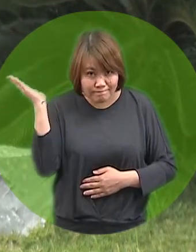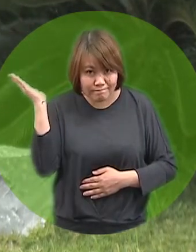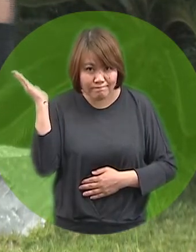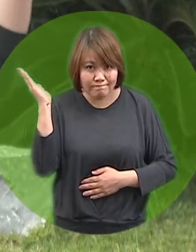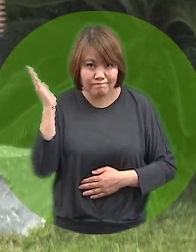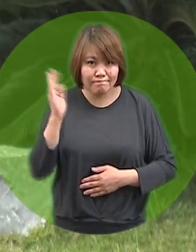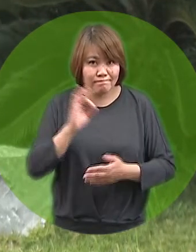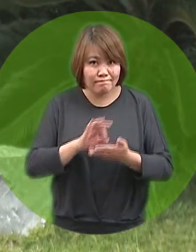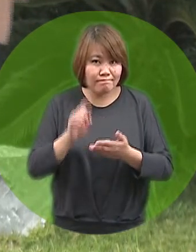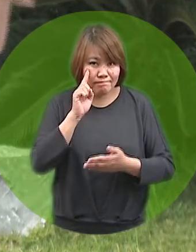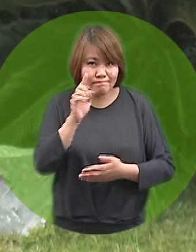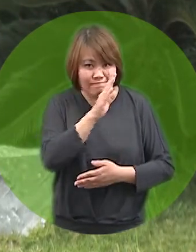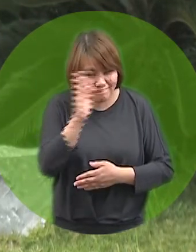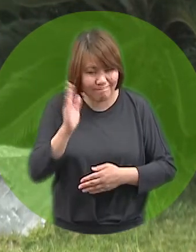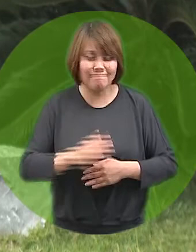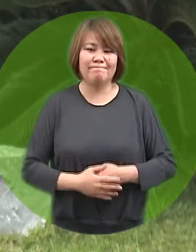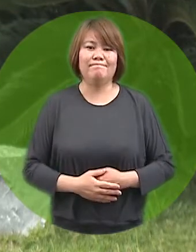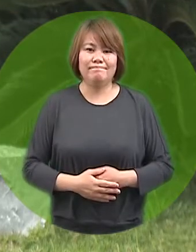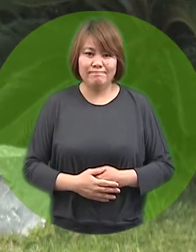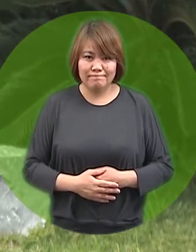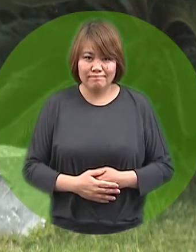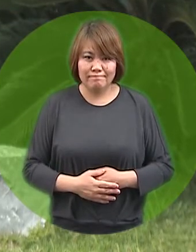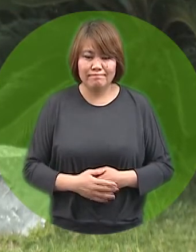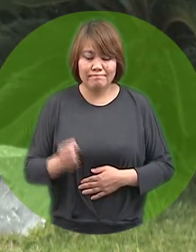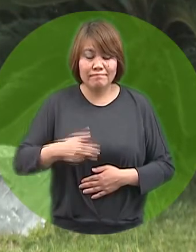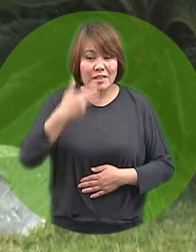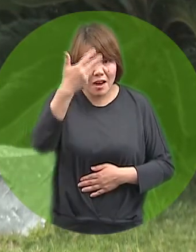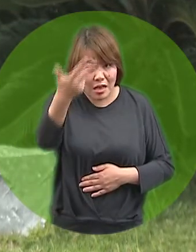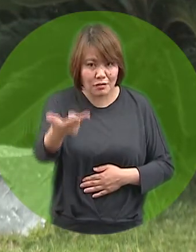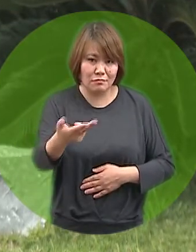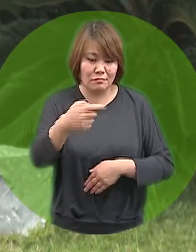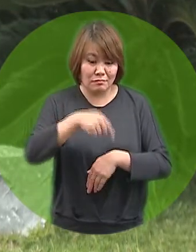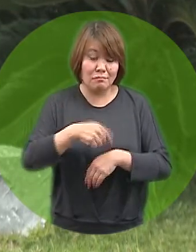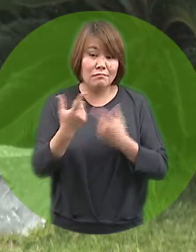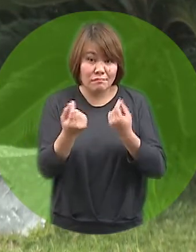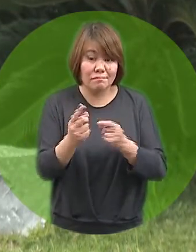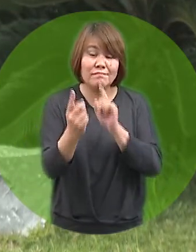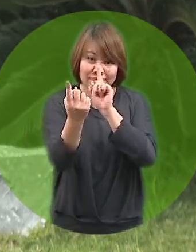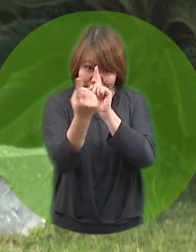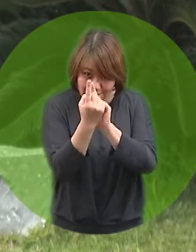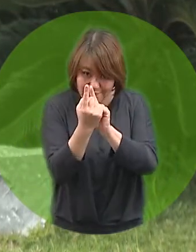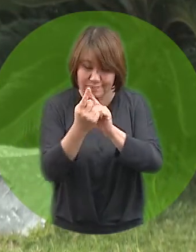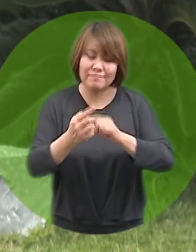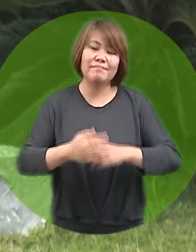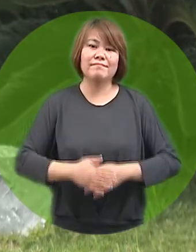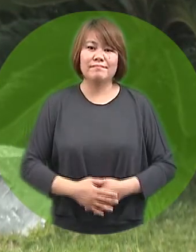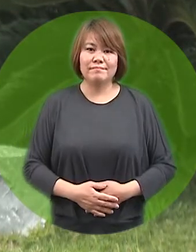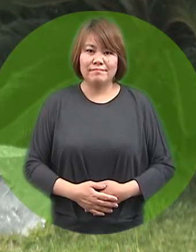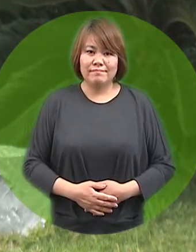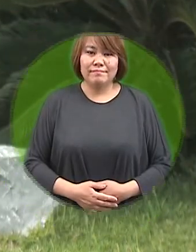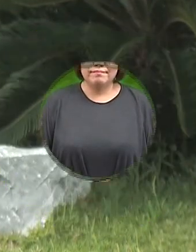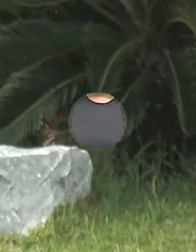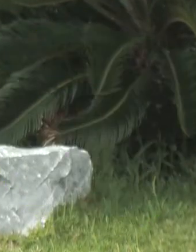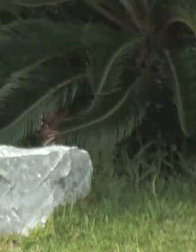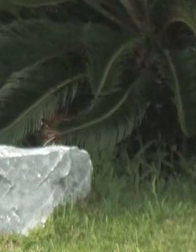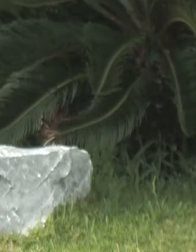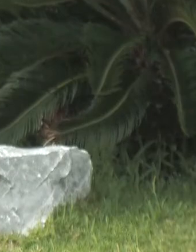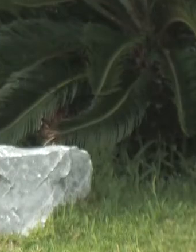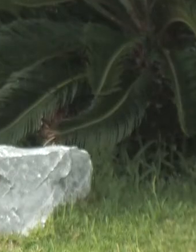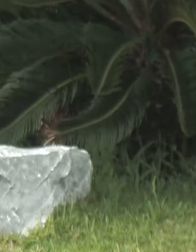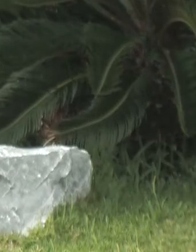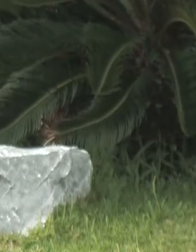ひアクセスしてくださいね。それではまた来週この時間にお会いしましょう。